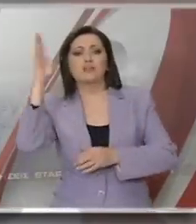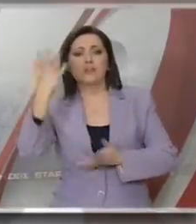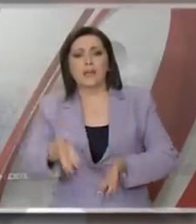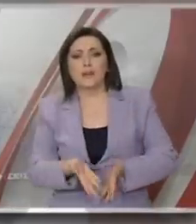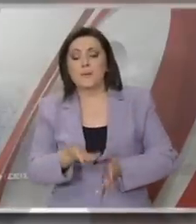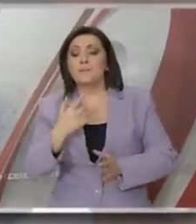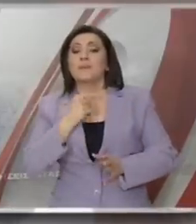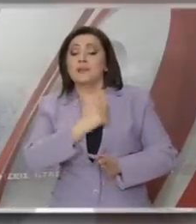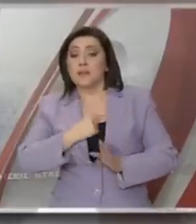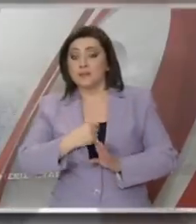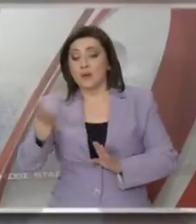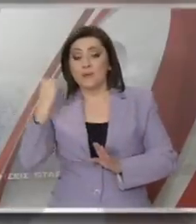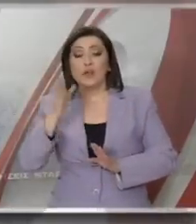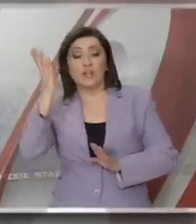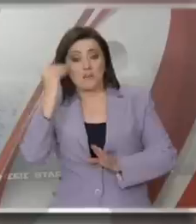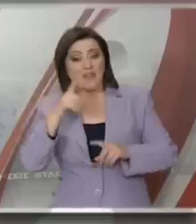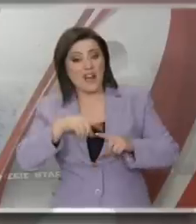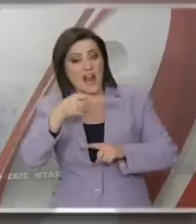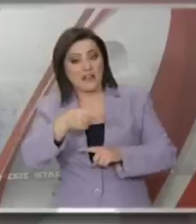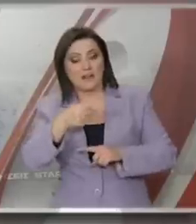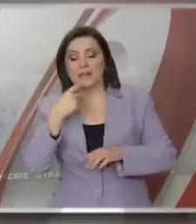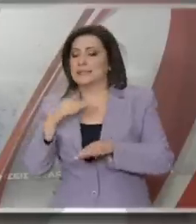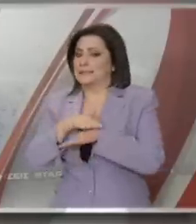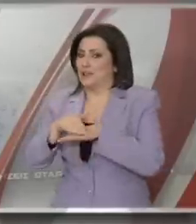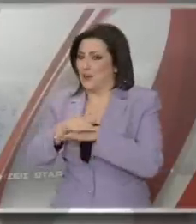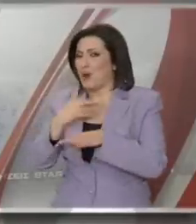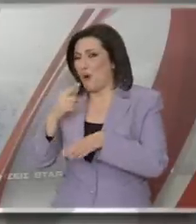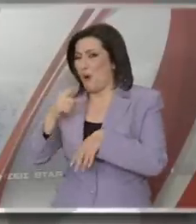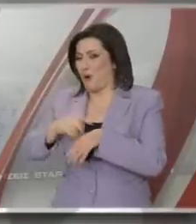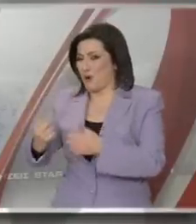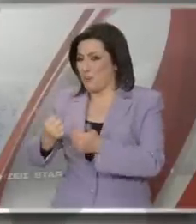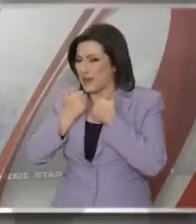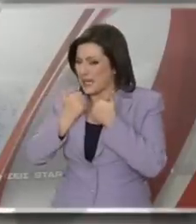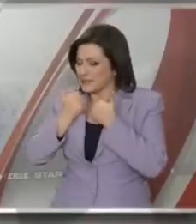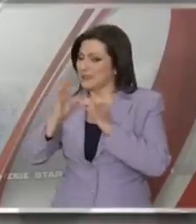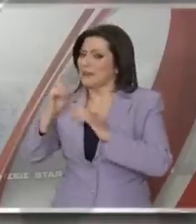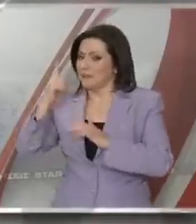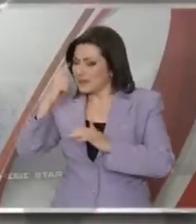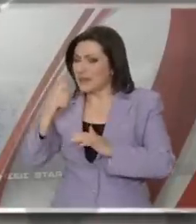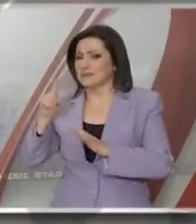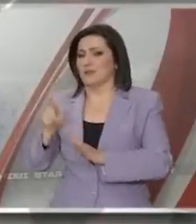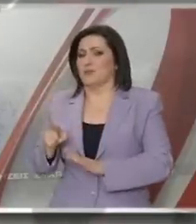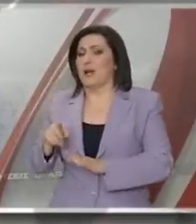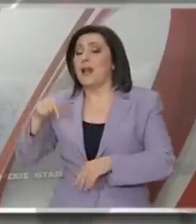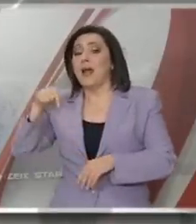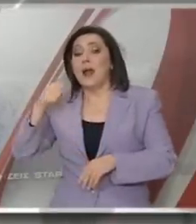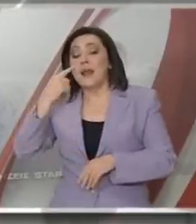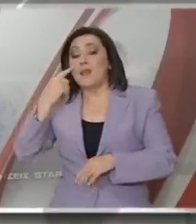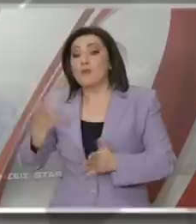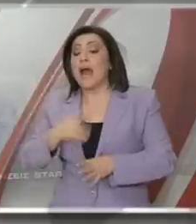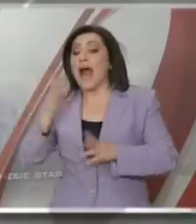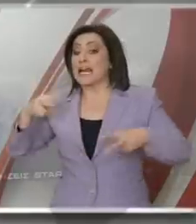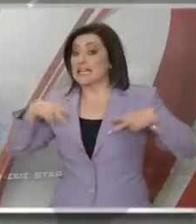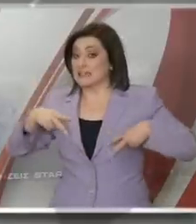ότι είσαι έλληνας σε αντιμετωπίζ κρι ηλιόπουλε επειδή δεν έχουμε πολύ χρόνο μου μου λέτε τι ισχύει μέχρι τώρα πάμε να δούμε με κυβέρνηση να οραματιστούμε με